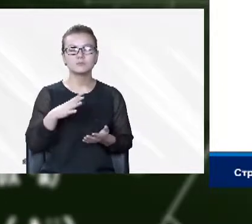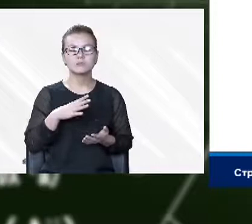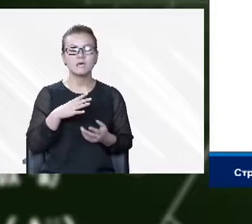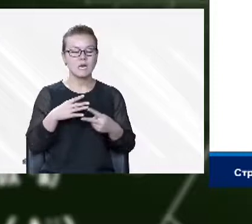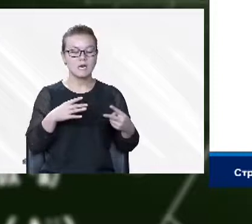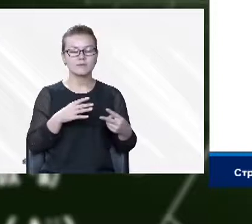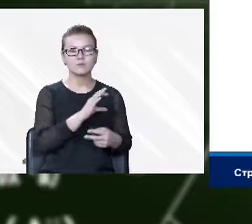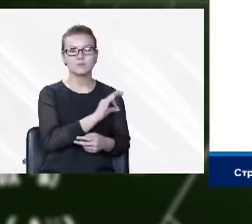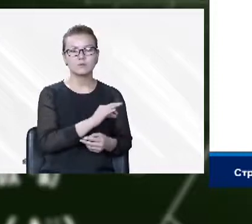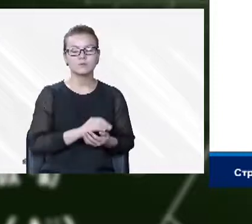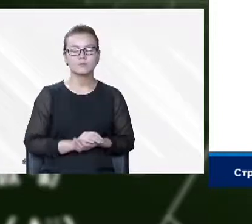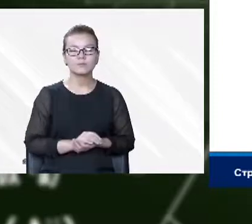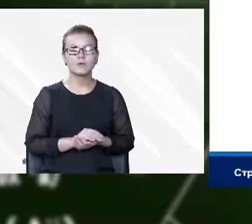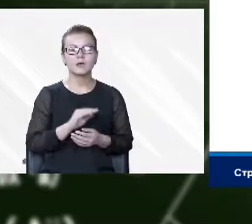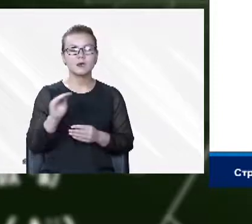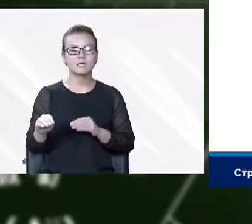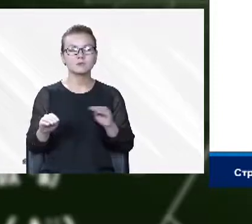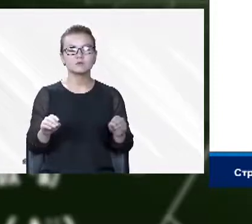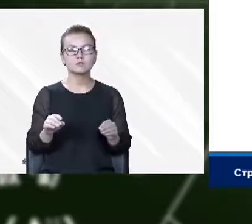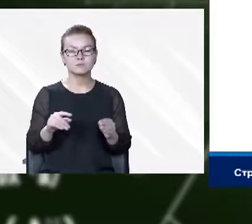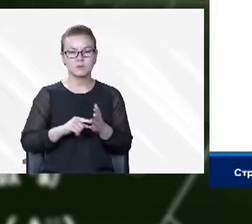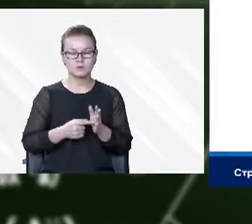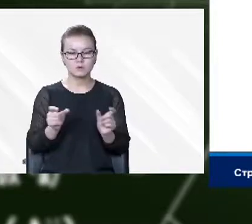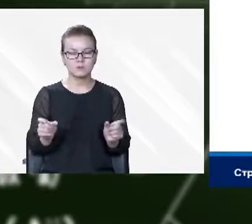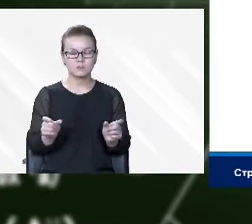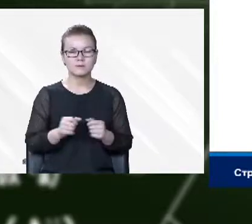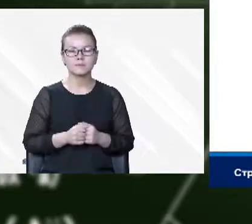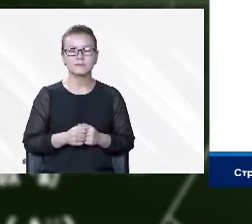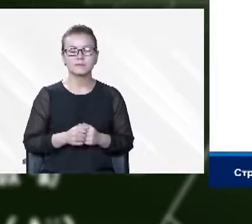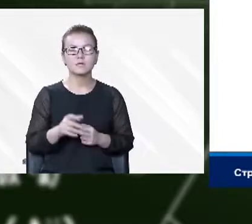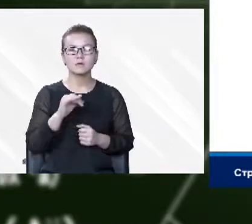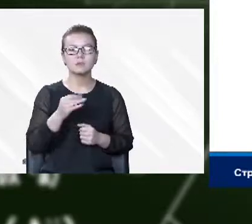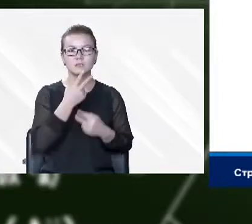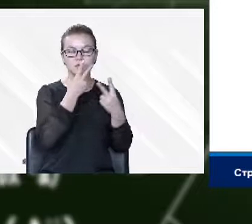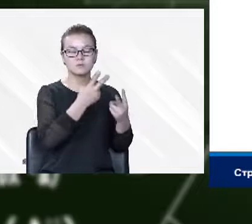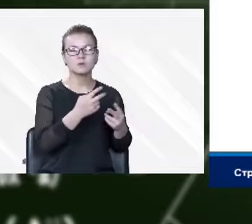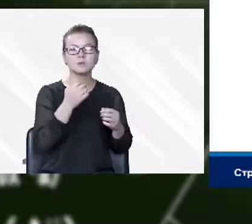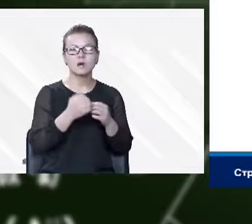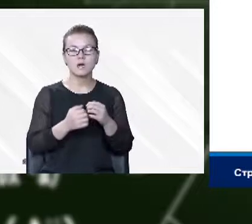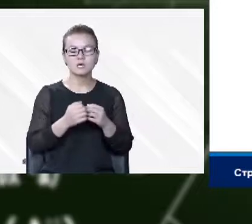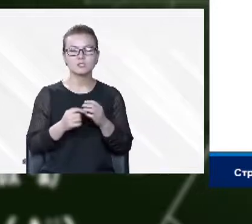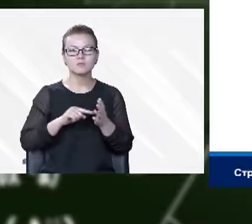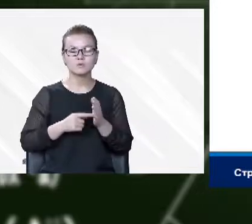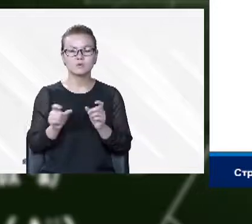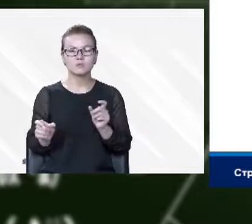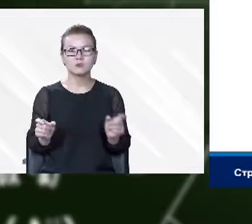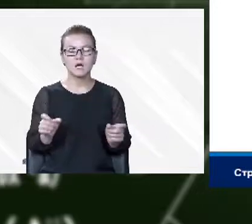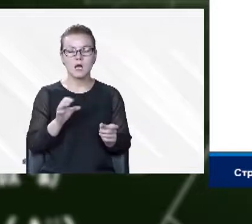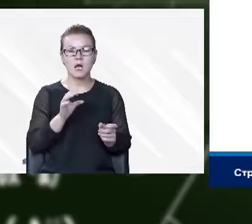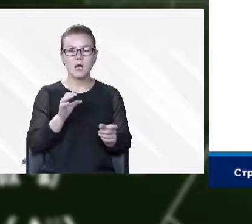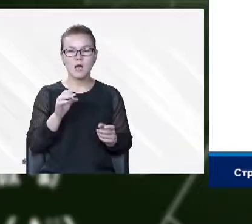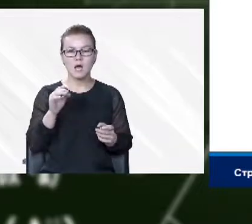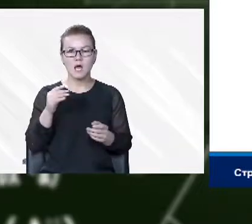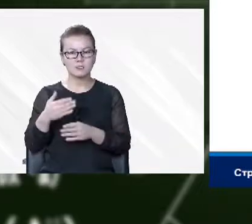равным нулю. Разложим на множители и рассмотрим каждый множитель отдельно.